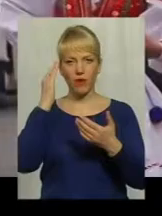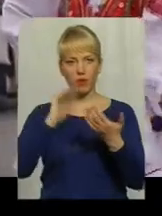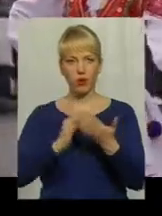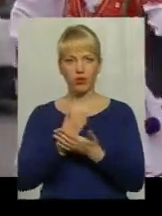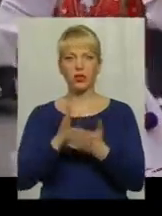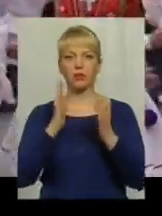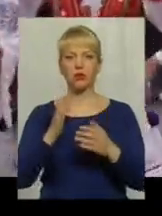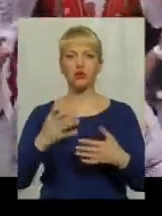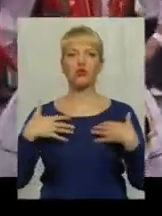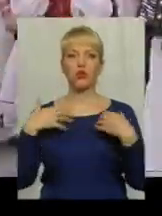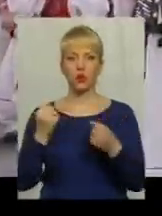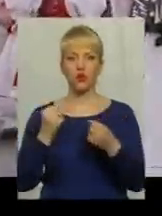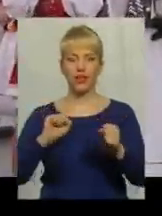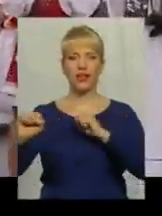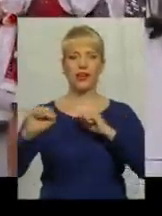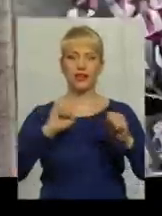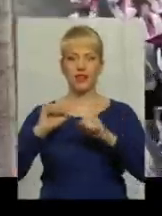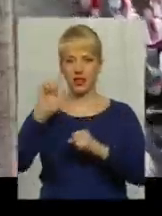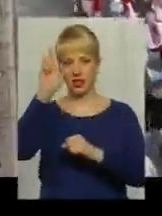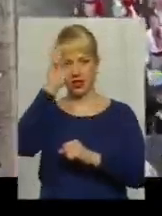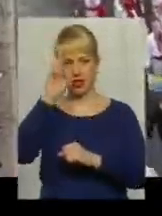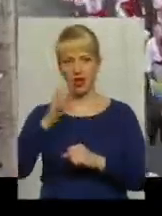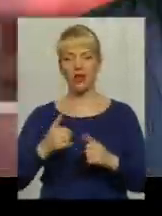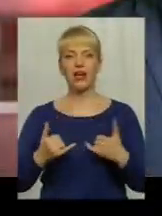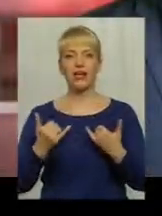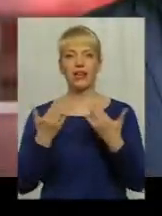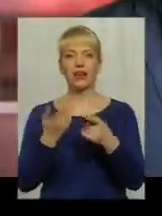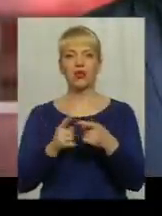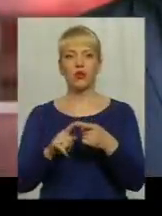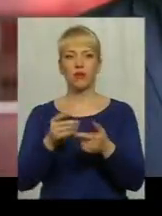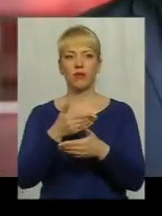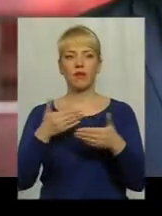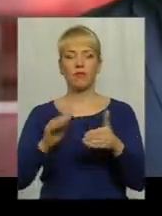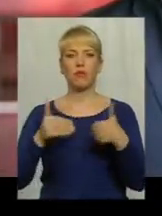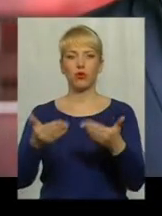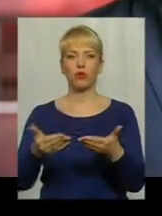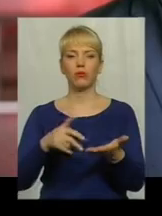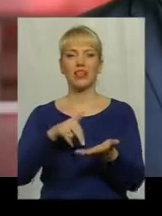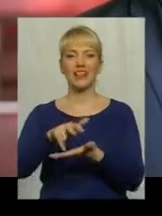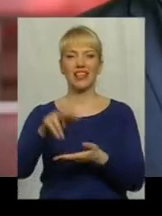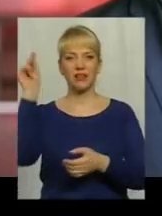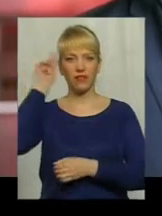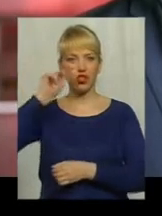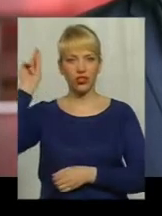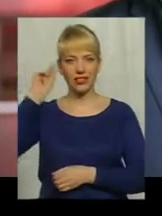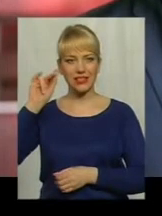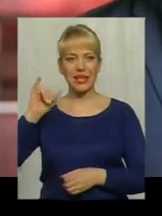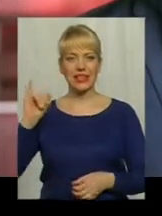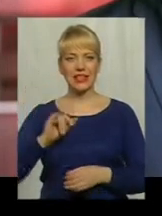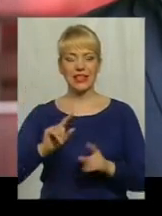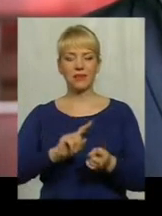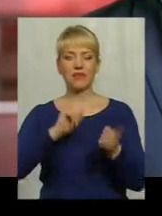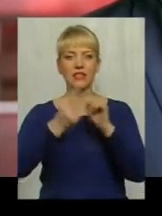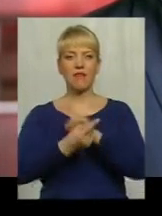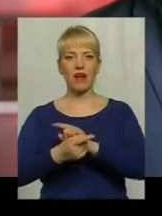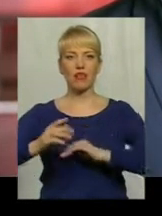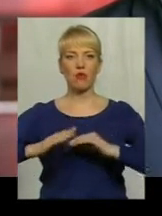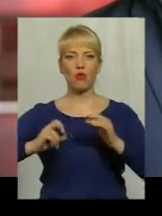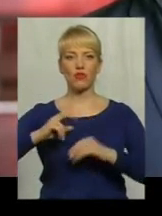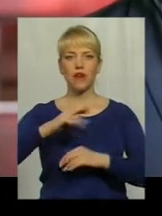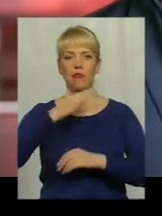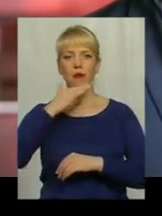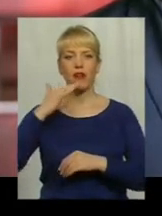держави. Для цього ми пропонуємо іти, вчитися і ставати професіоналами